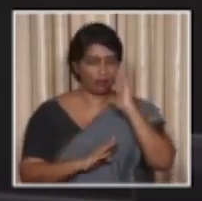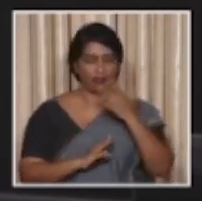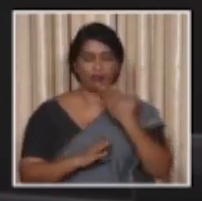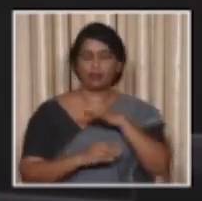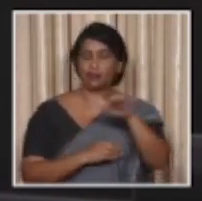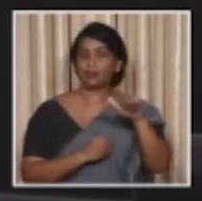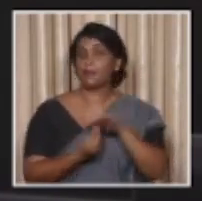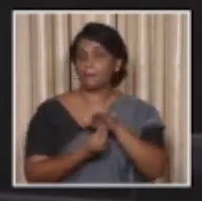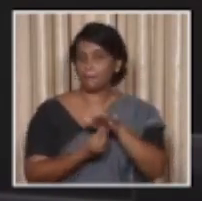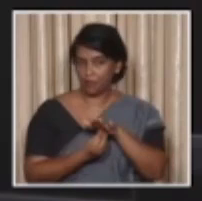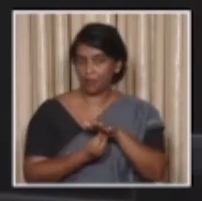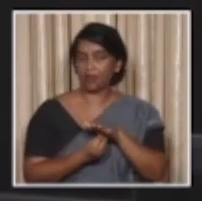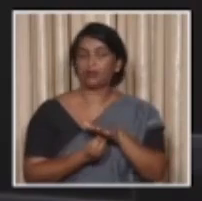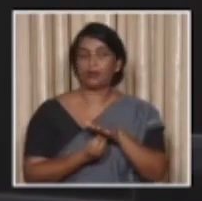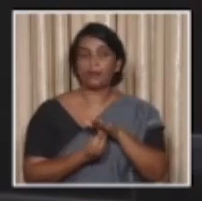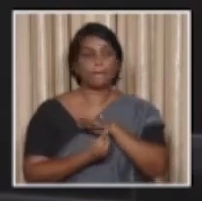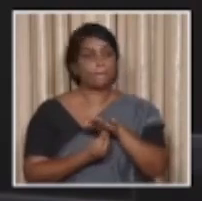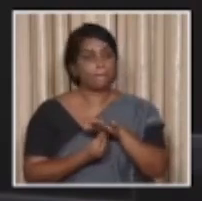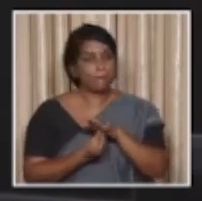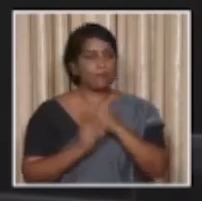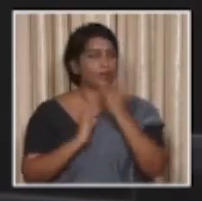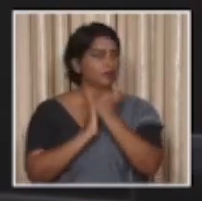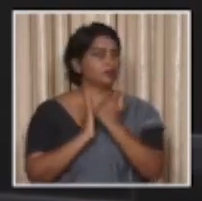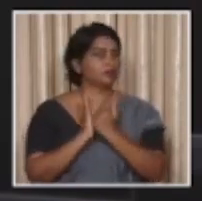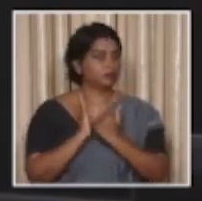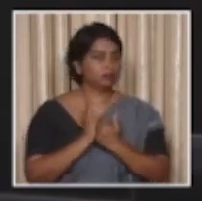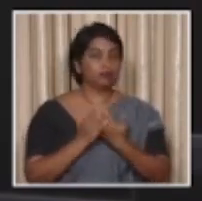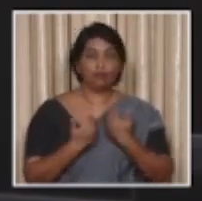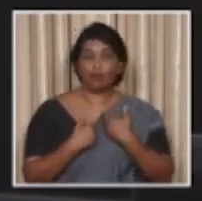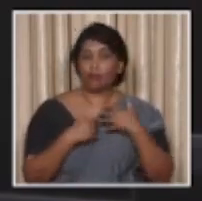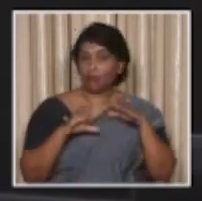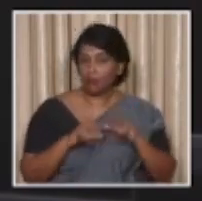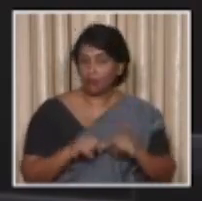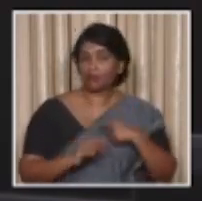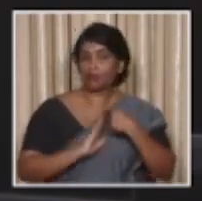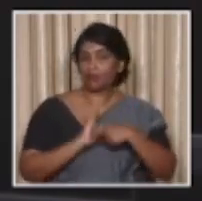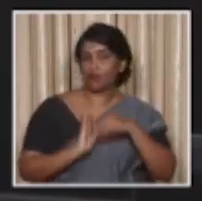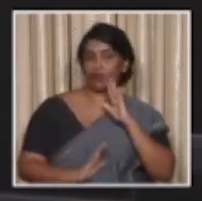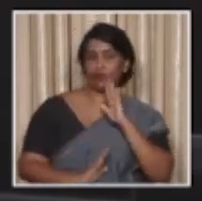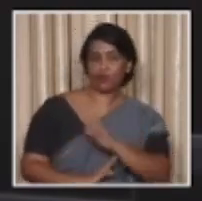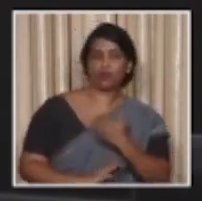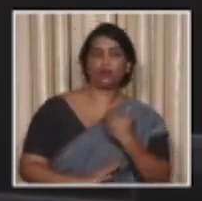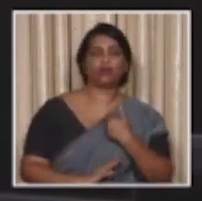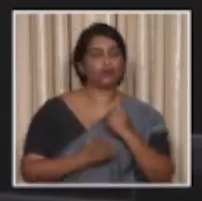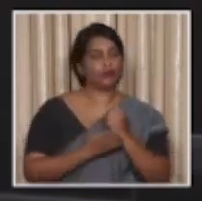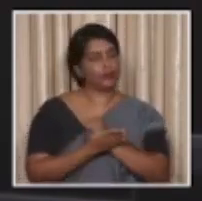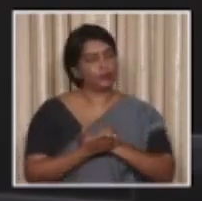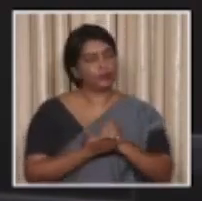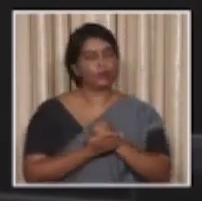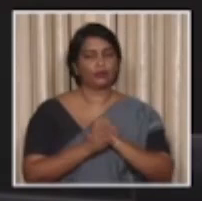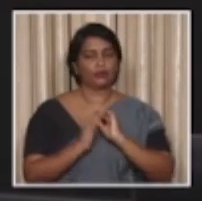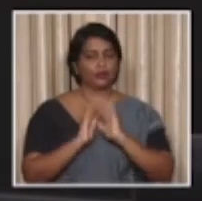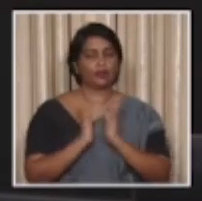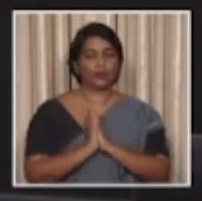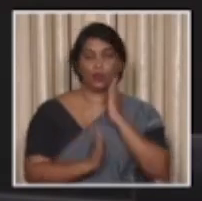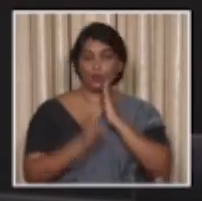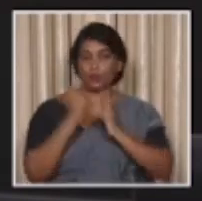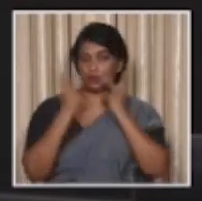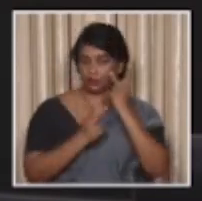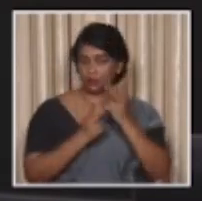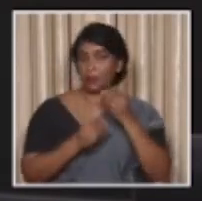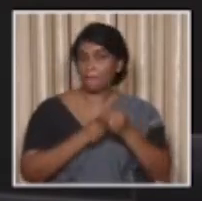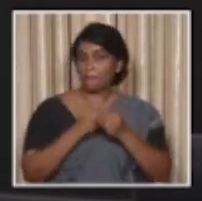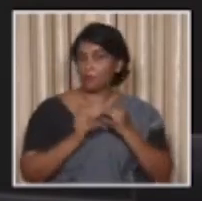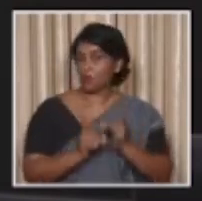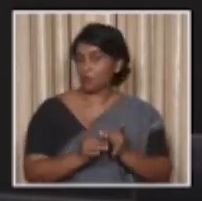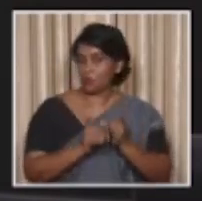සෞන්දර්යන්, ඒවගේ පාරිසරික සාධක, අපිට උරුමවෙච්ච දේශීයත්වය, මේ සියලු කාරණා සංචාරක ව්‍යාපාරයට